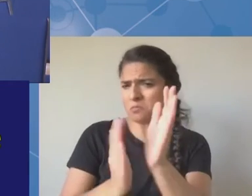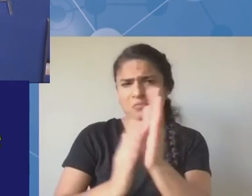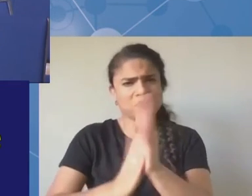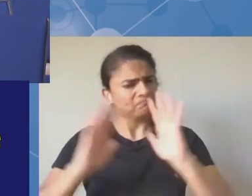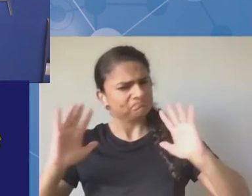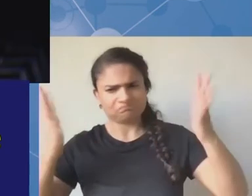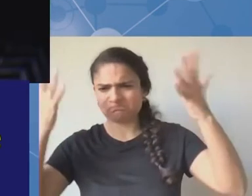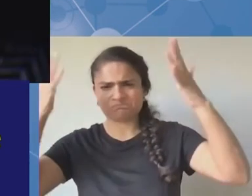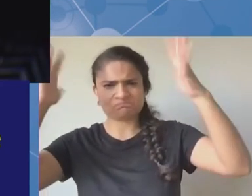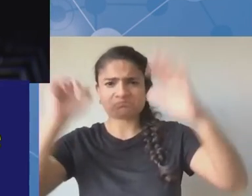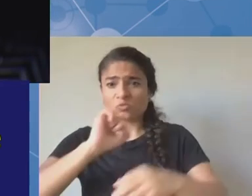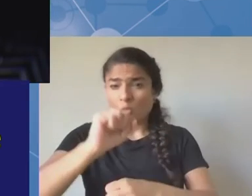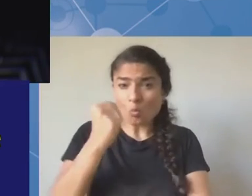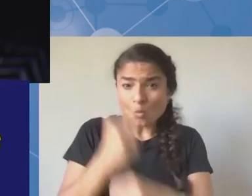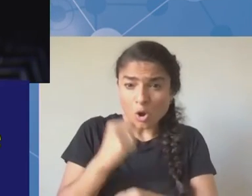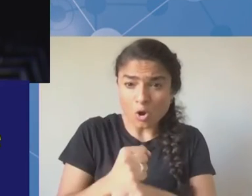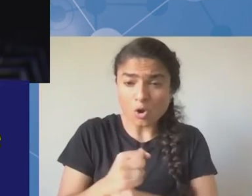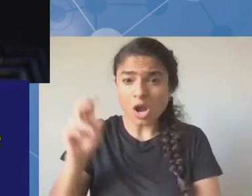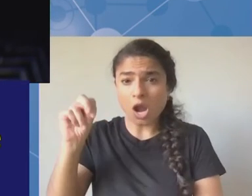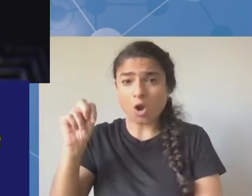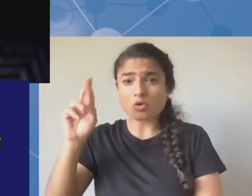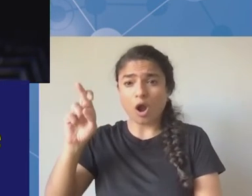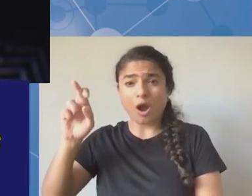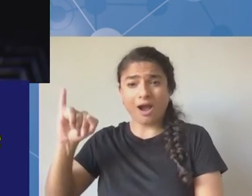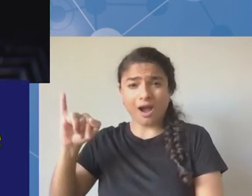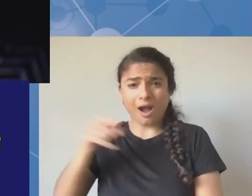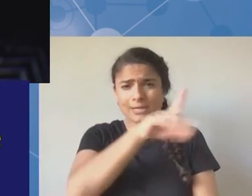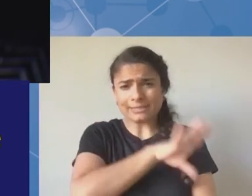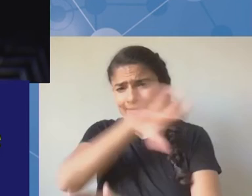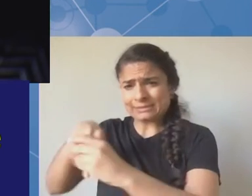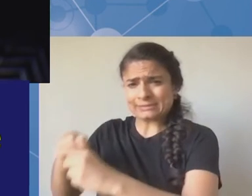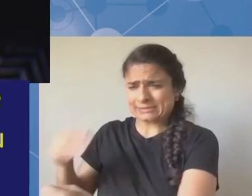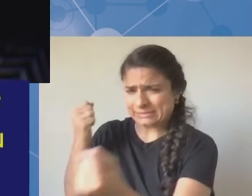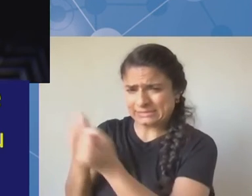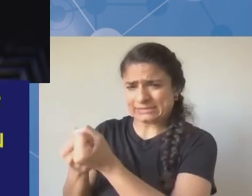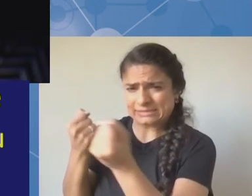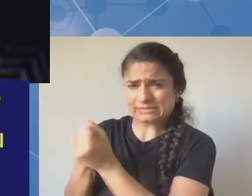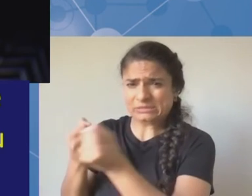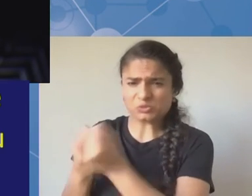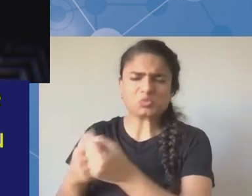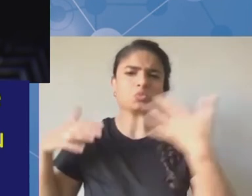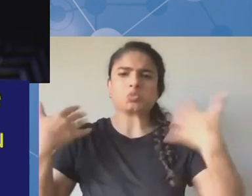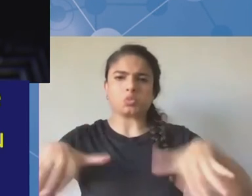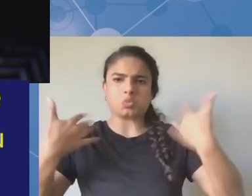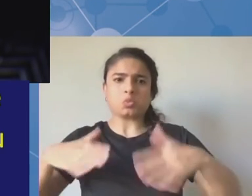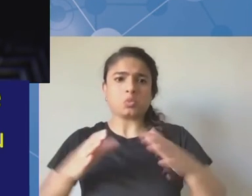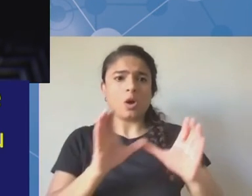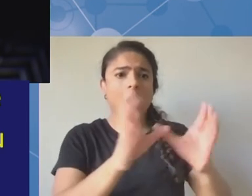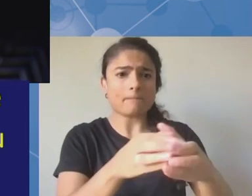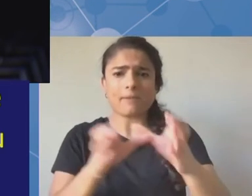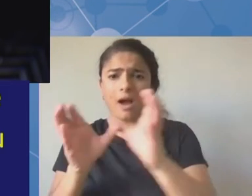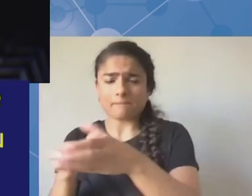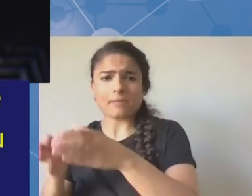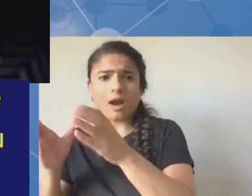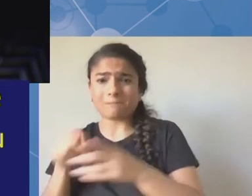громкие аплодисменты этим людям. Вы делаете замечательную работу, вы поддерживаете организацию и группу